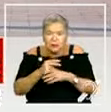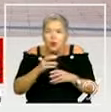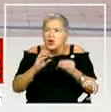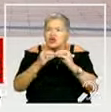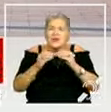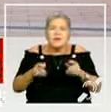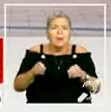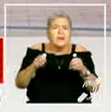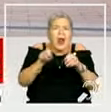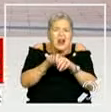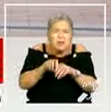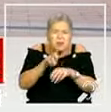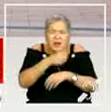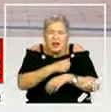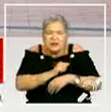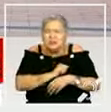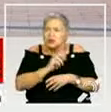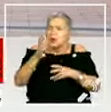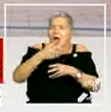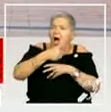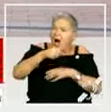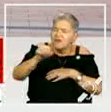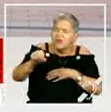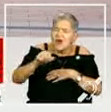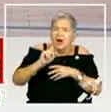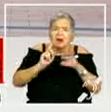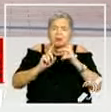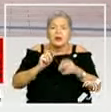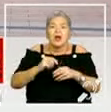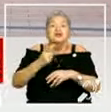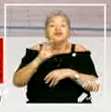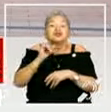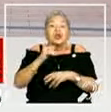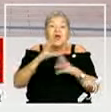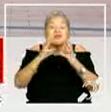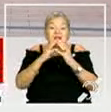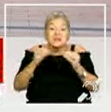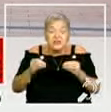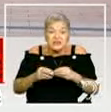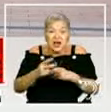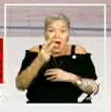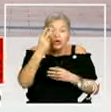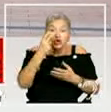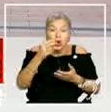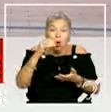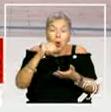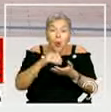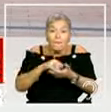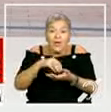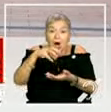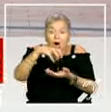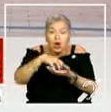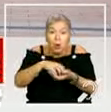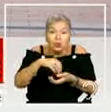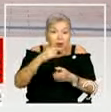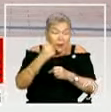de instituții, concedieri, dar și în ceea ce privește desființarea a 2000 de posturi din aparatul bugetar.